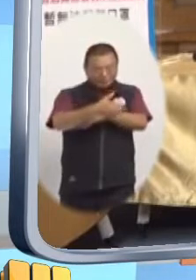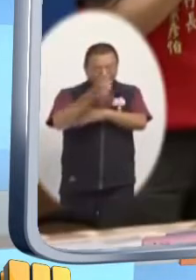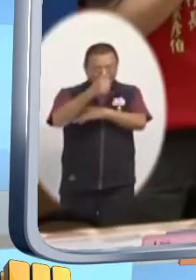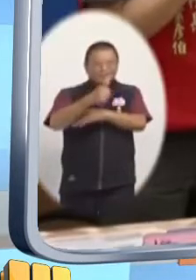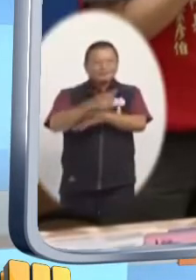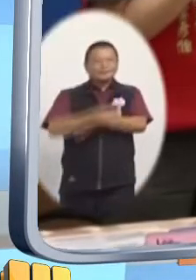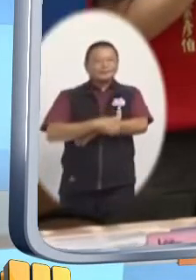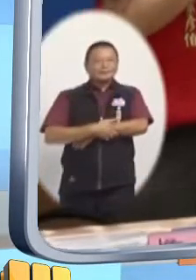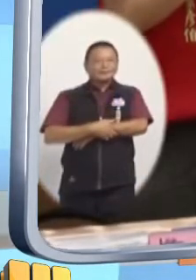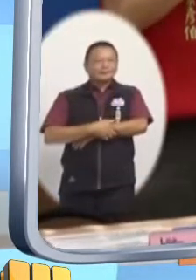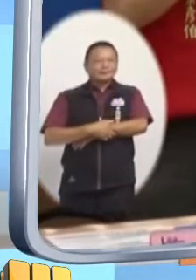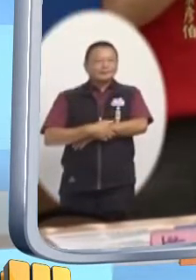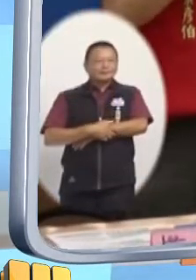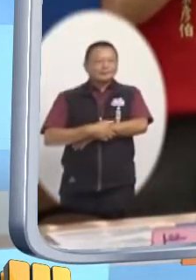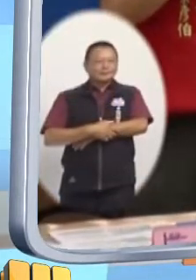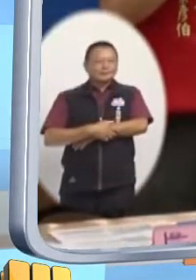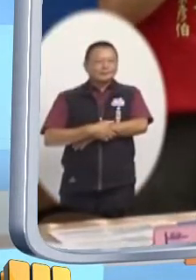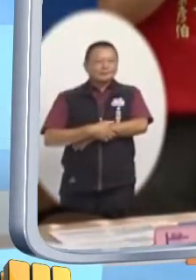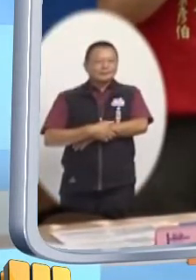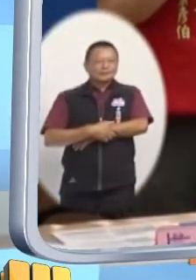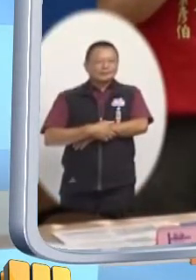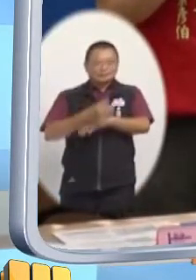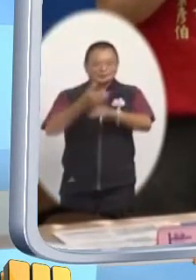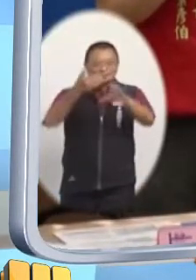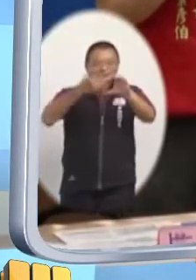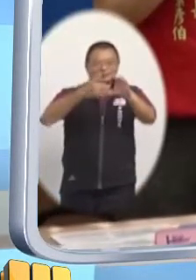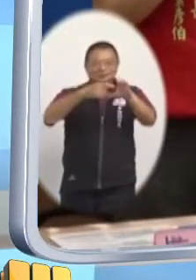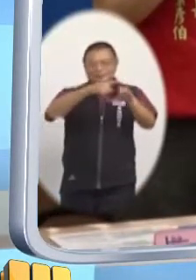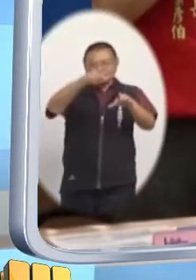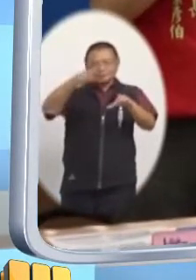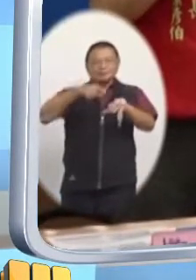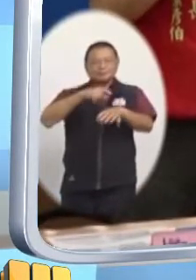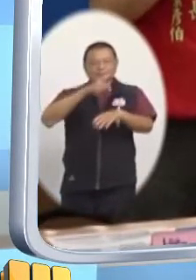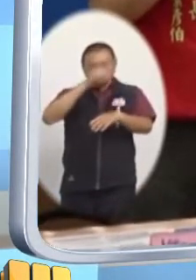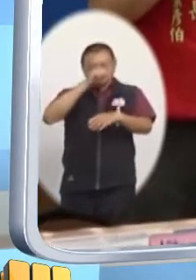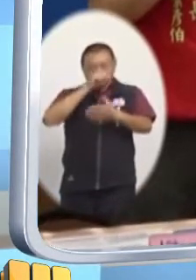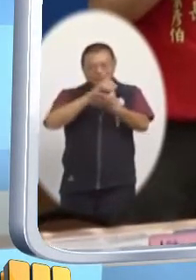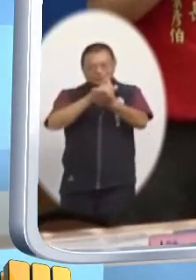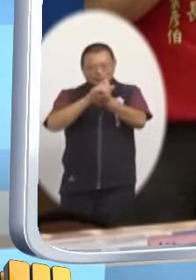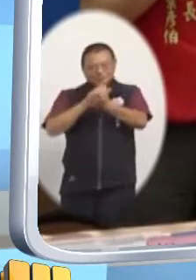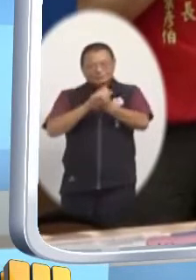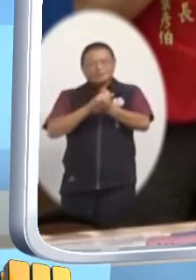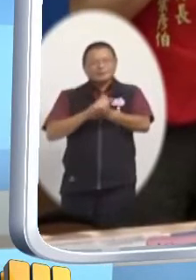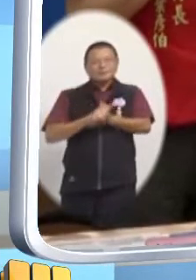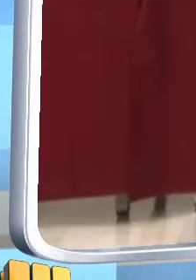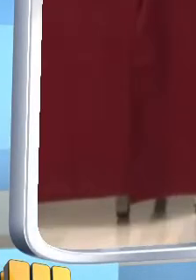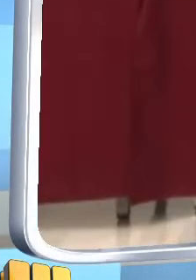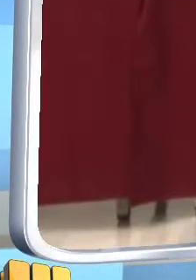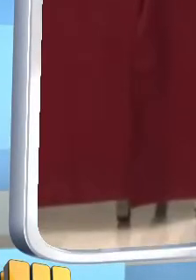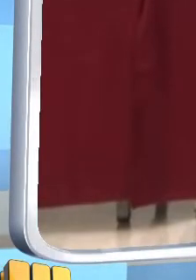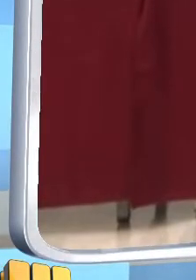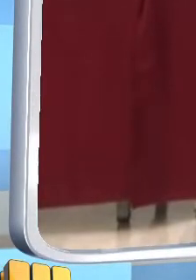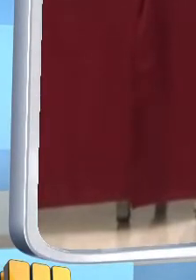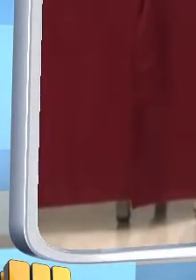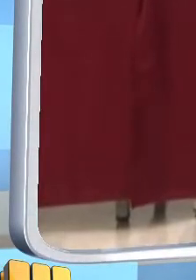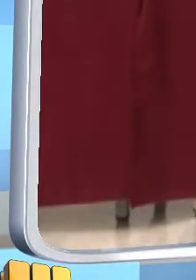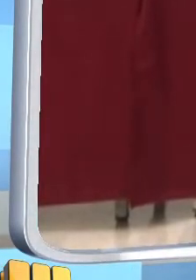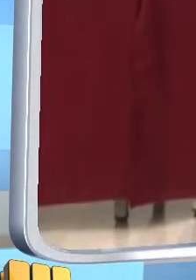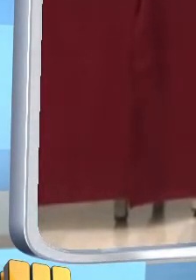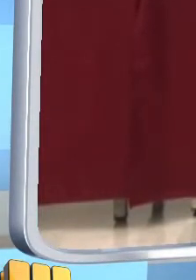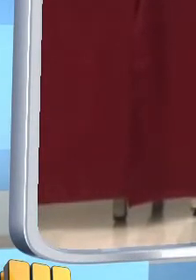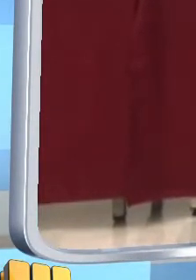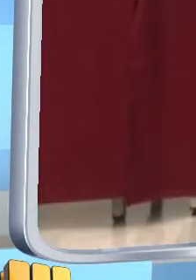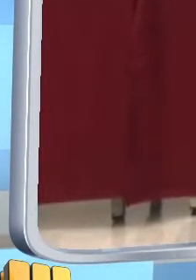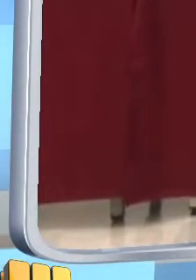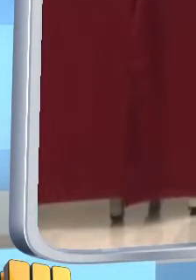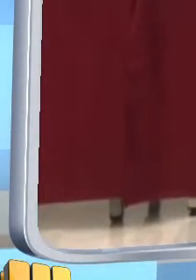这条传播链已经累计有90个人确诊。至于南投、云林跟苗栗都新增1例确诊